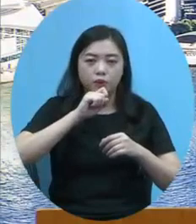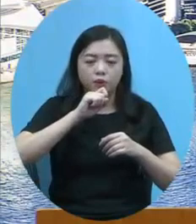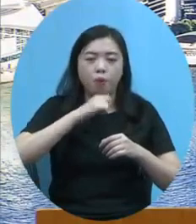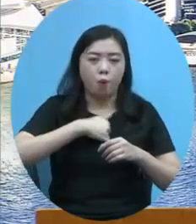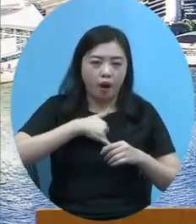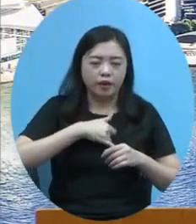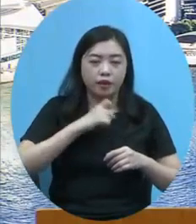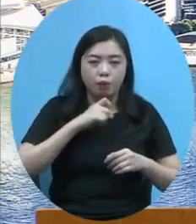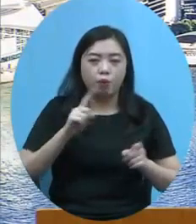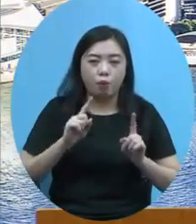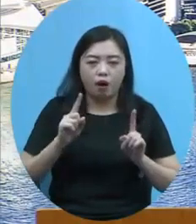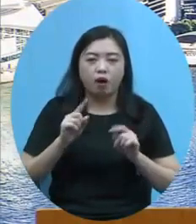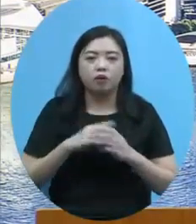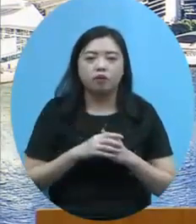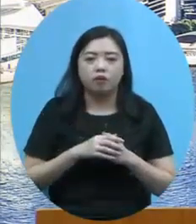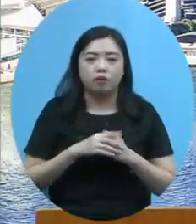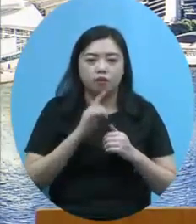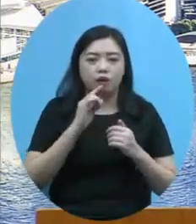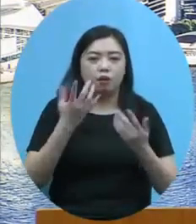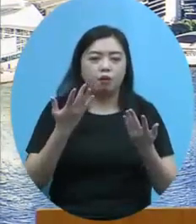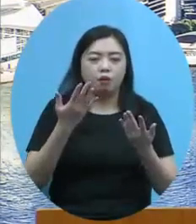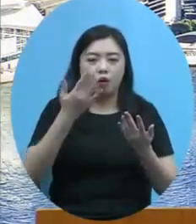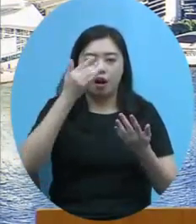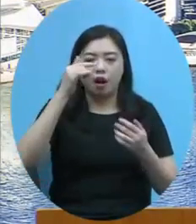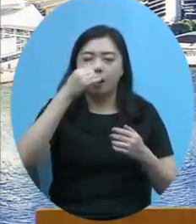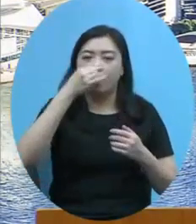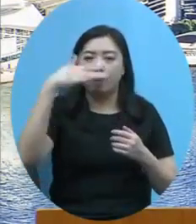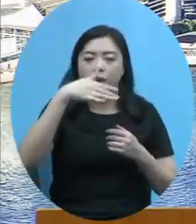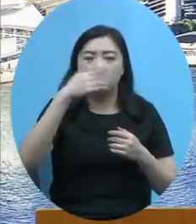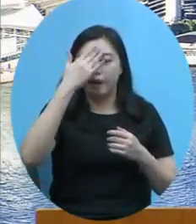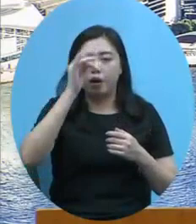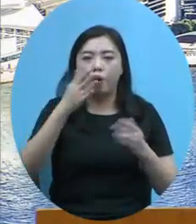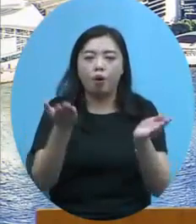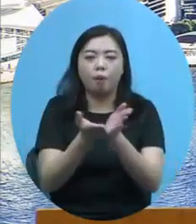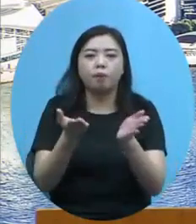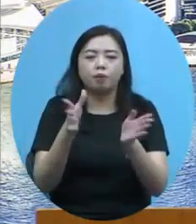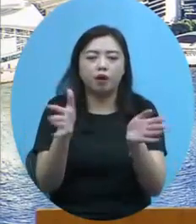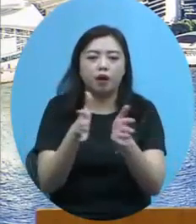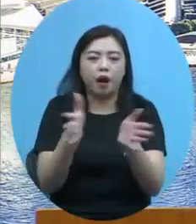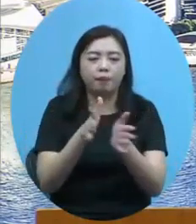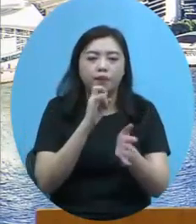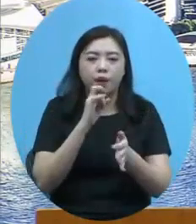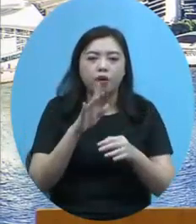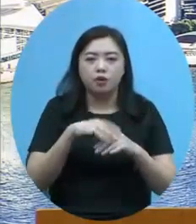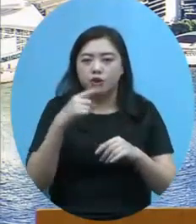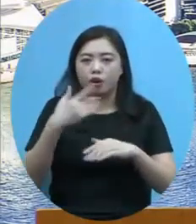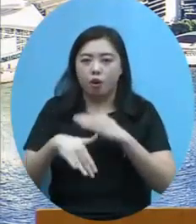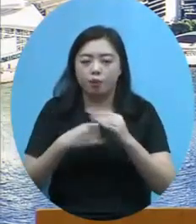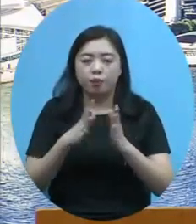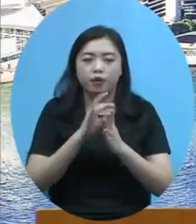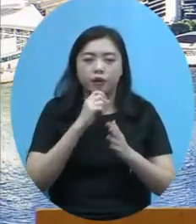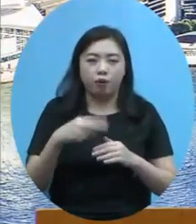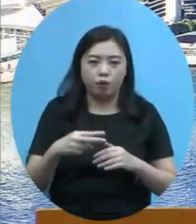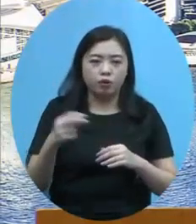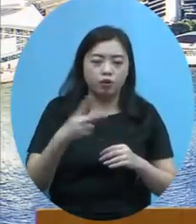懷疑是或者是跟一些個案有流行病學關聯的。咁當中係有2宗係輸入性個案，咁餘下19宗